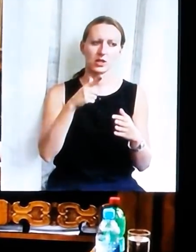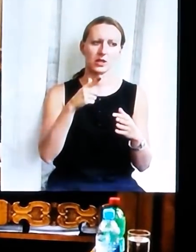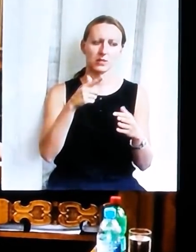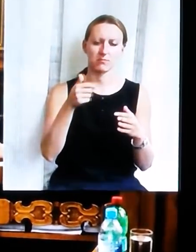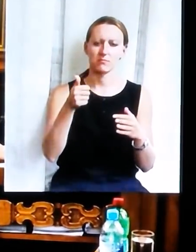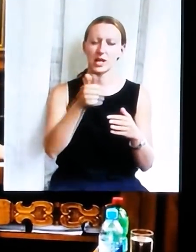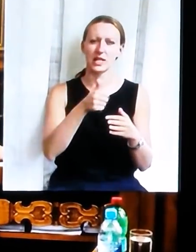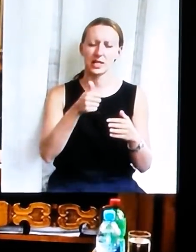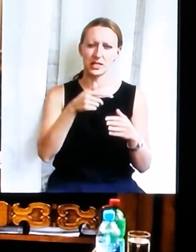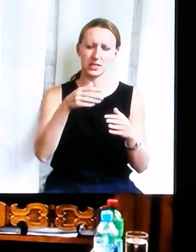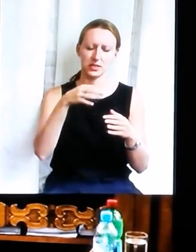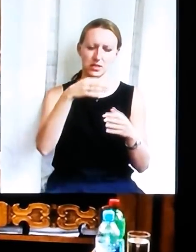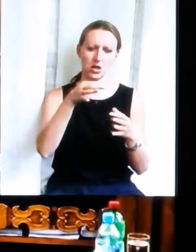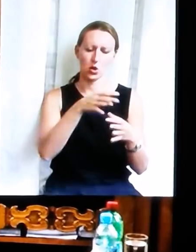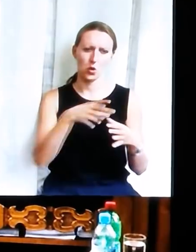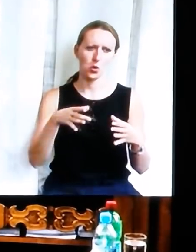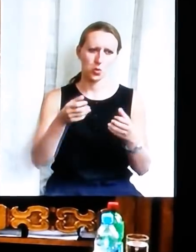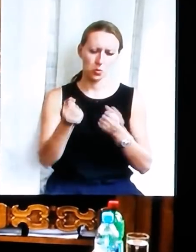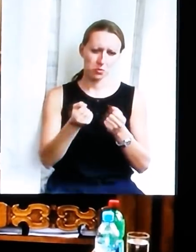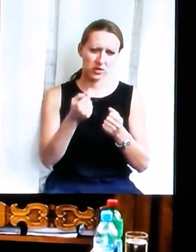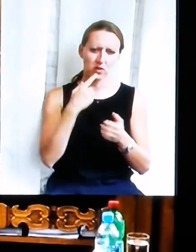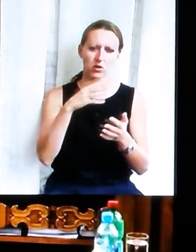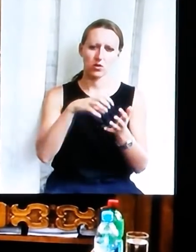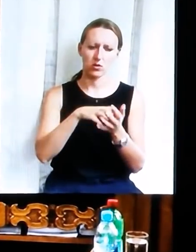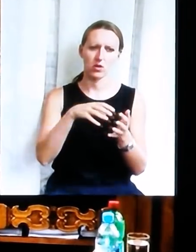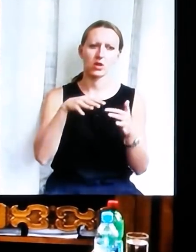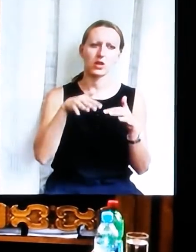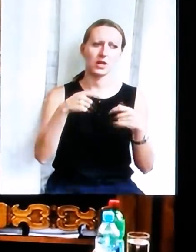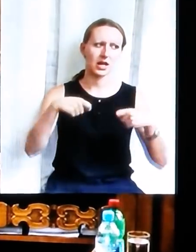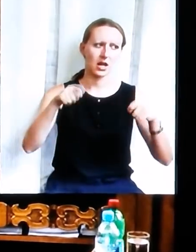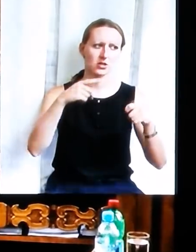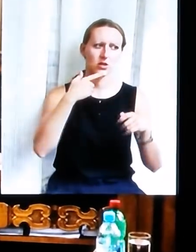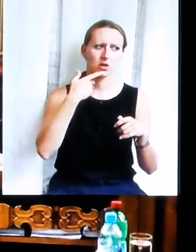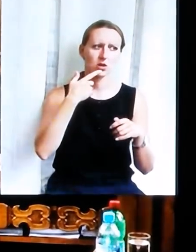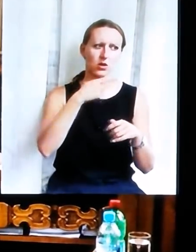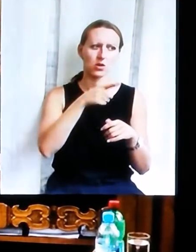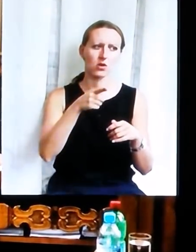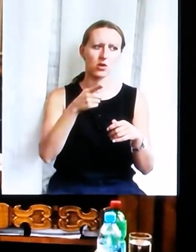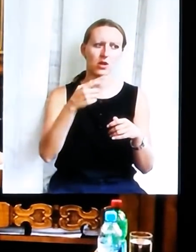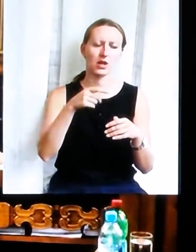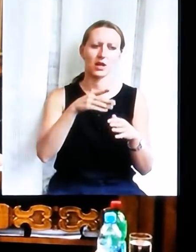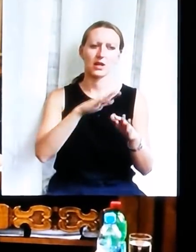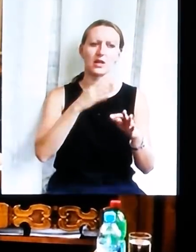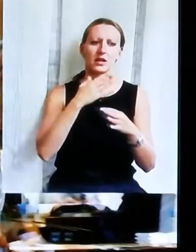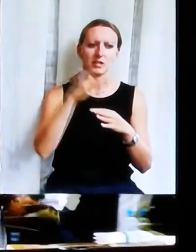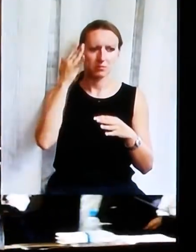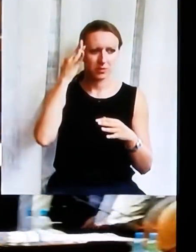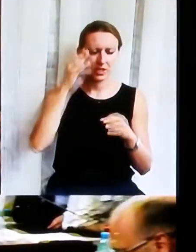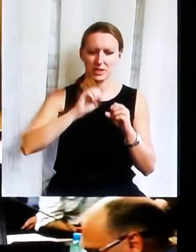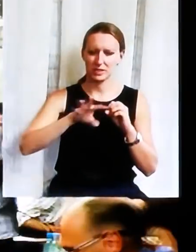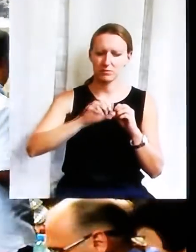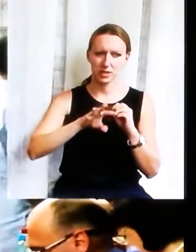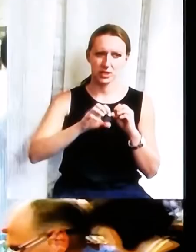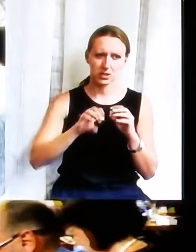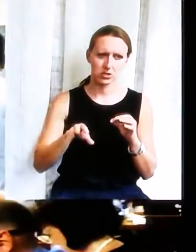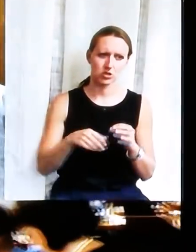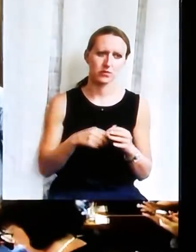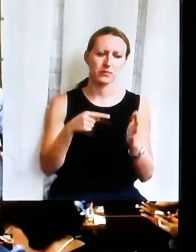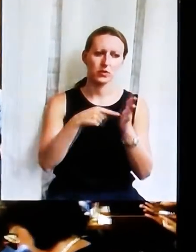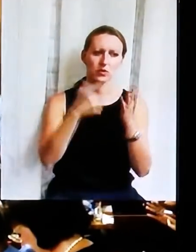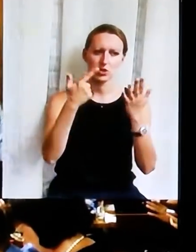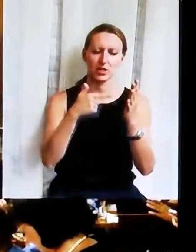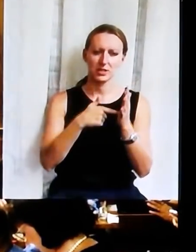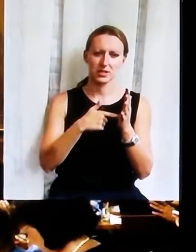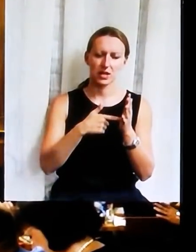jedinice lokalne samouprave na čijem području se nalazi građevina kojoj je isključiva namjena zbrinjavanje otpada.